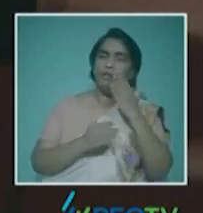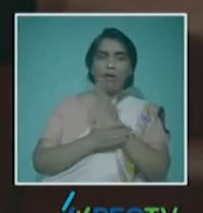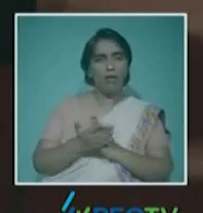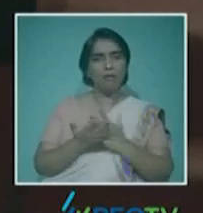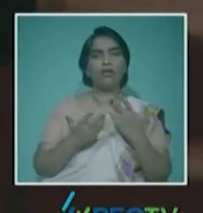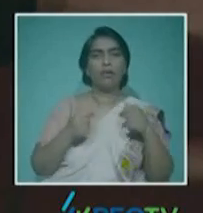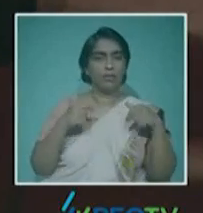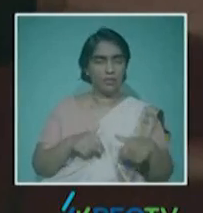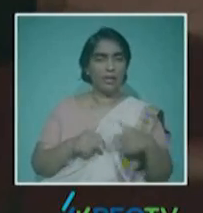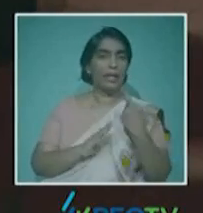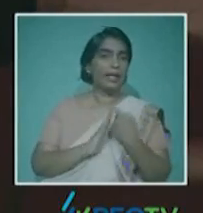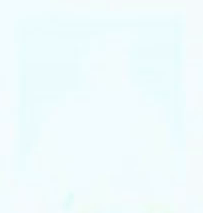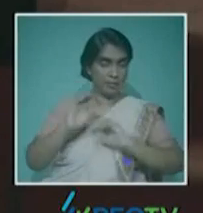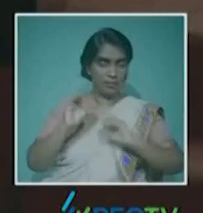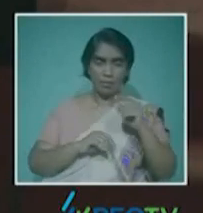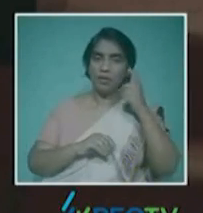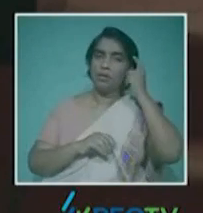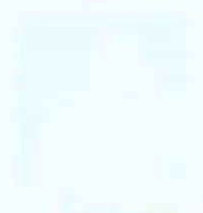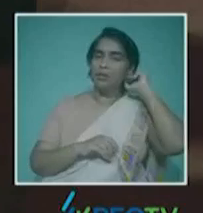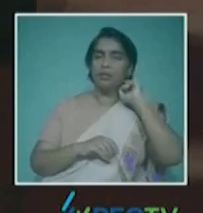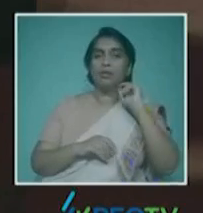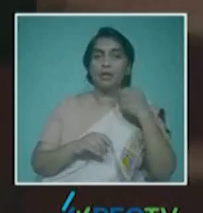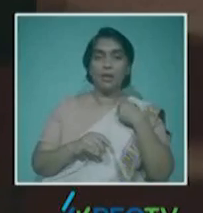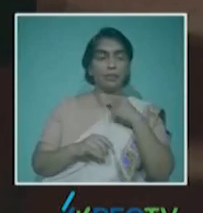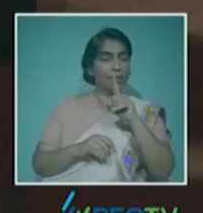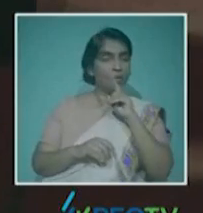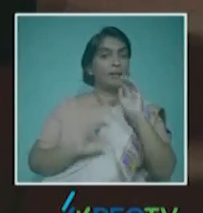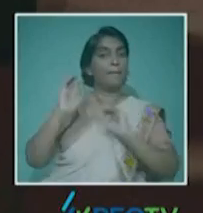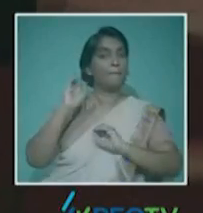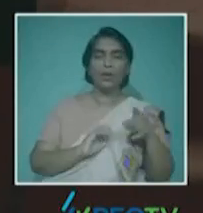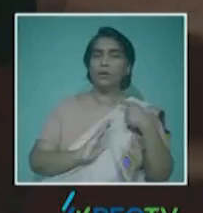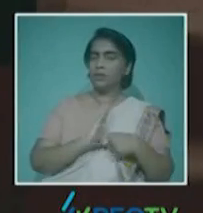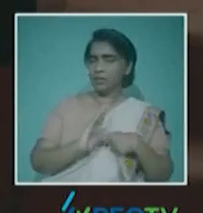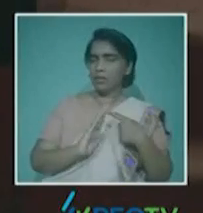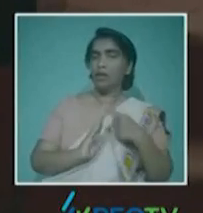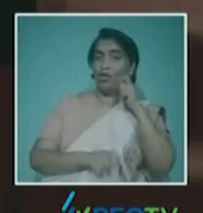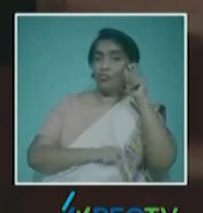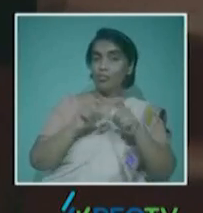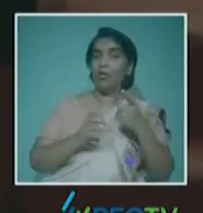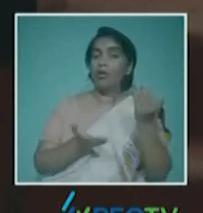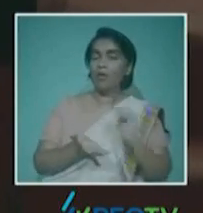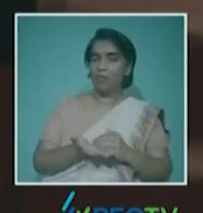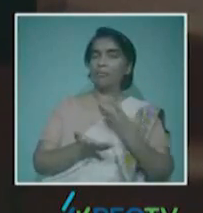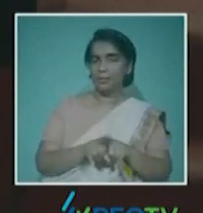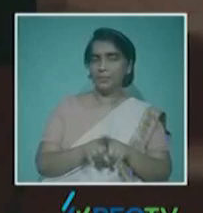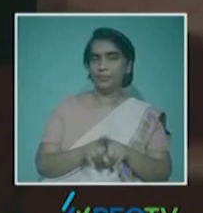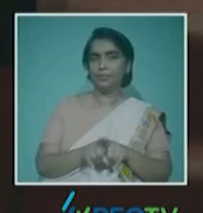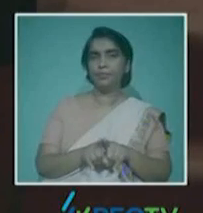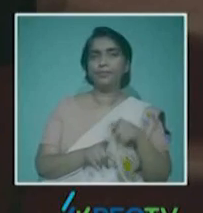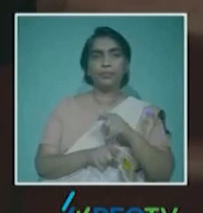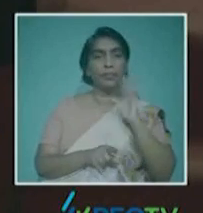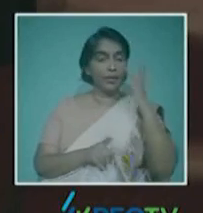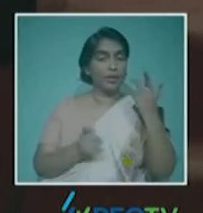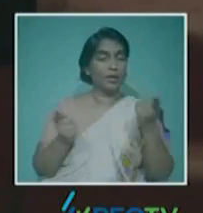ප්‍රමාණයක් දැනට තියෙන නීති අනුව 124 අපි ගෙන තියෙන ඉල්ලීම අනුව 130 මේ රටේ ජනතාවට නැවත අයත් කර දෙන්න. මේ විශේෂ